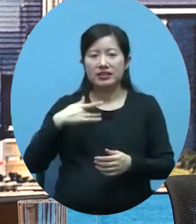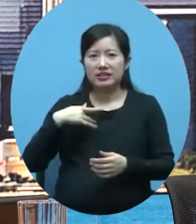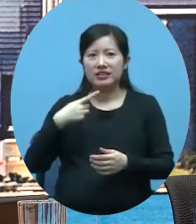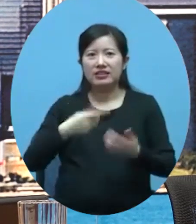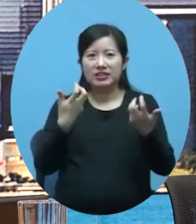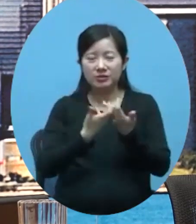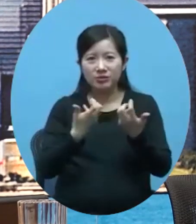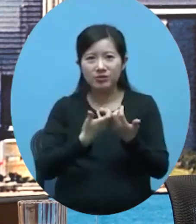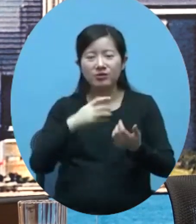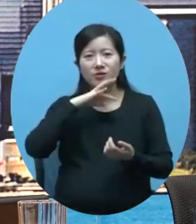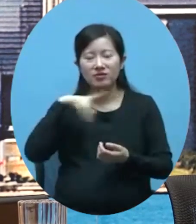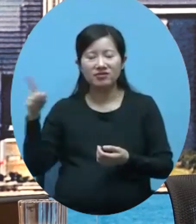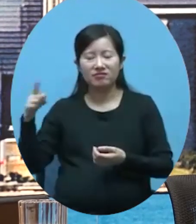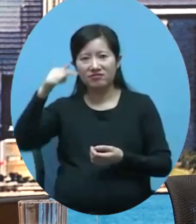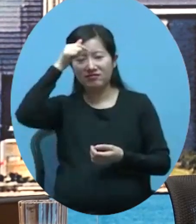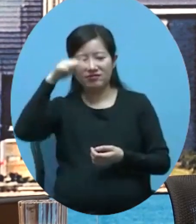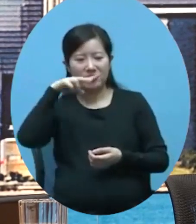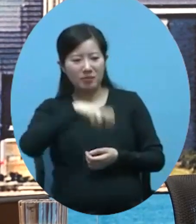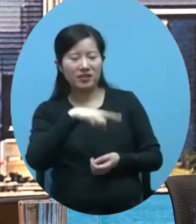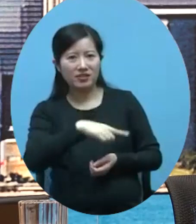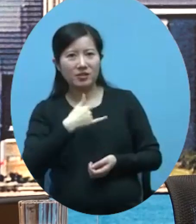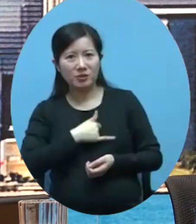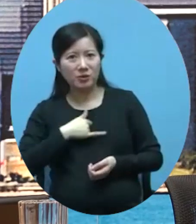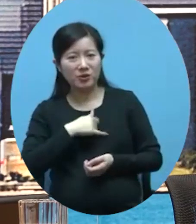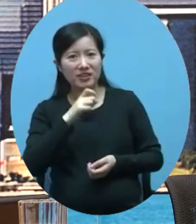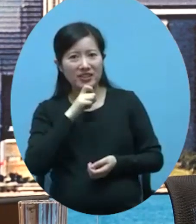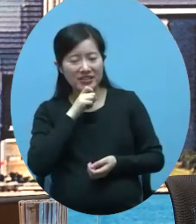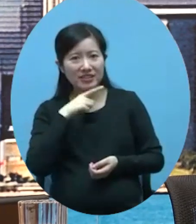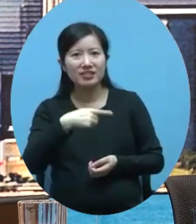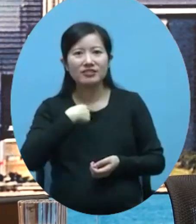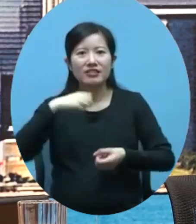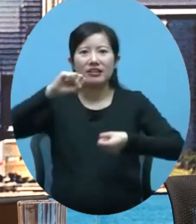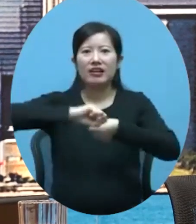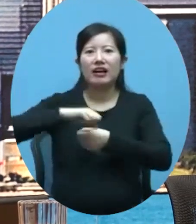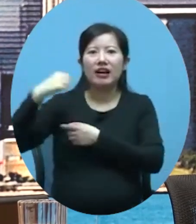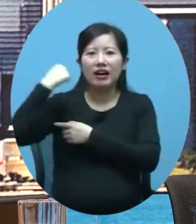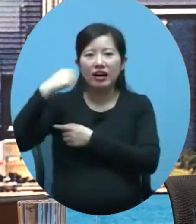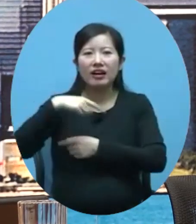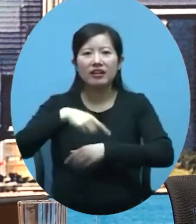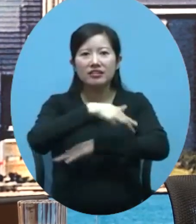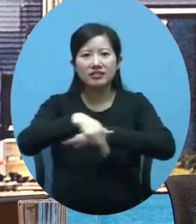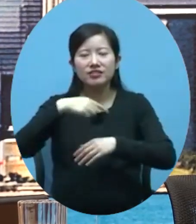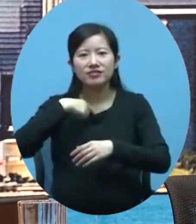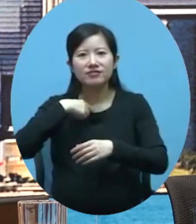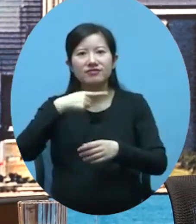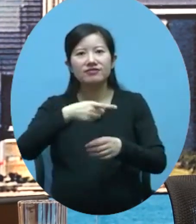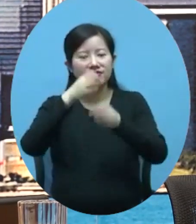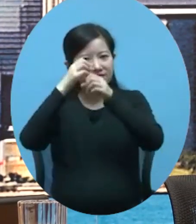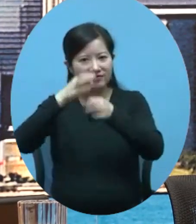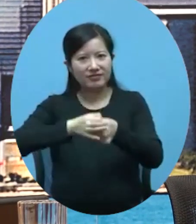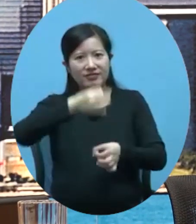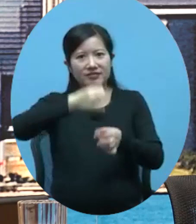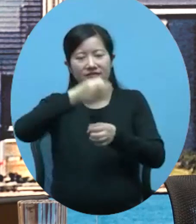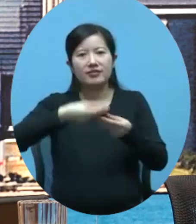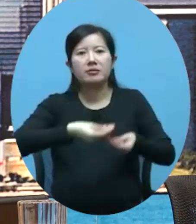有醫生有懷疑的話覺得需要做一個加強的實驗室我們觀察就會送一些藥盤去做那就是說呢